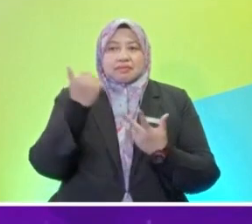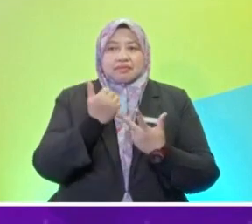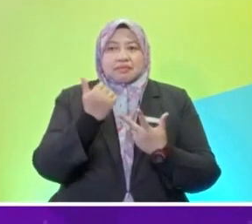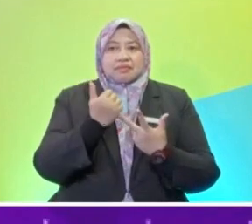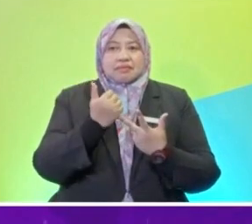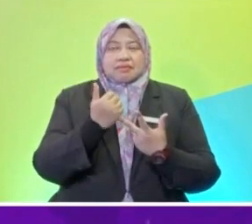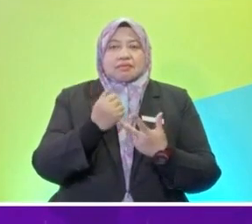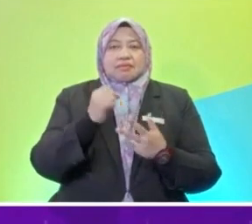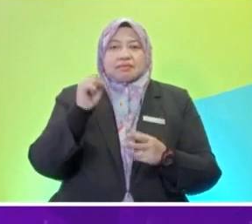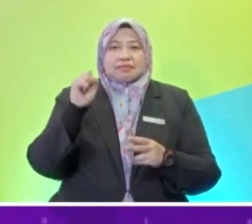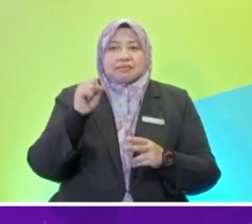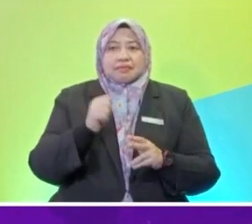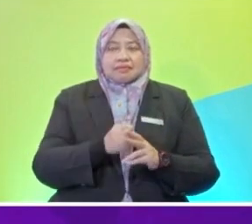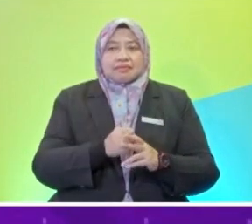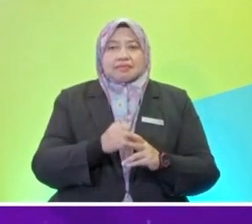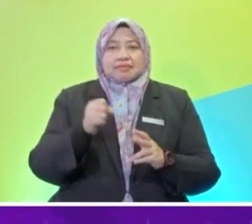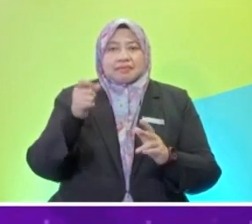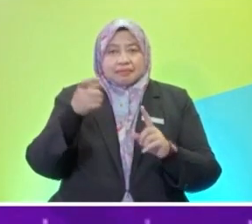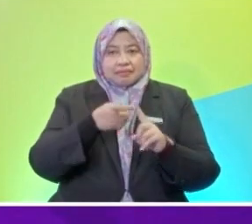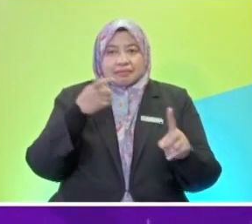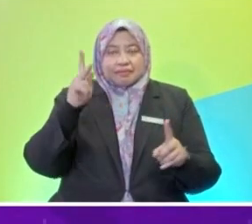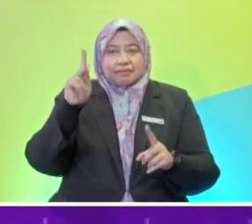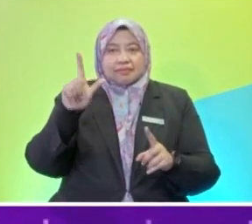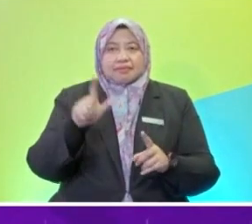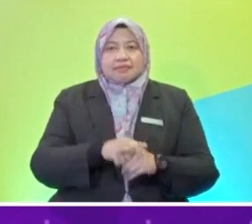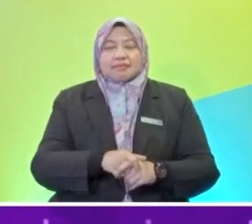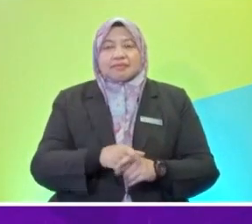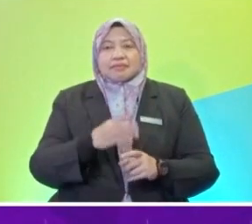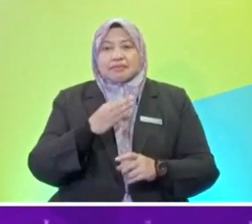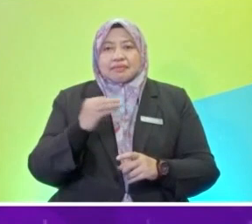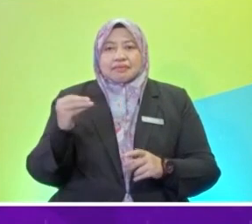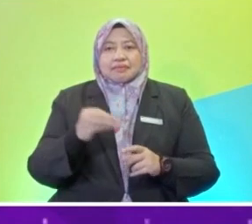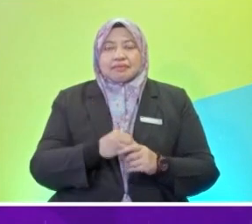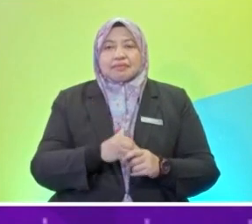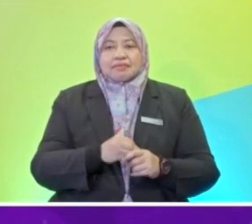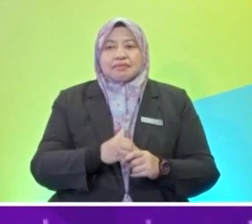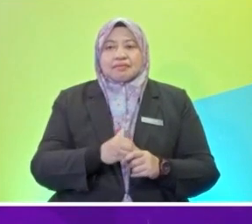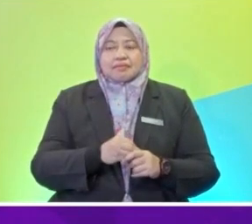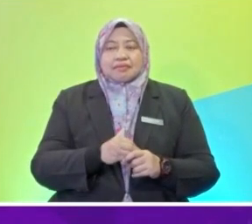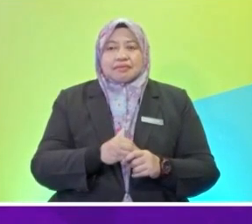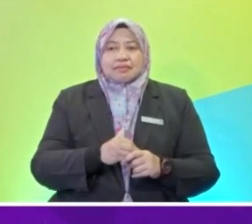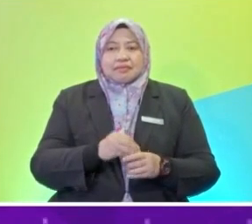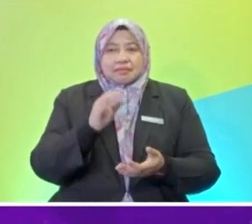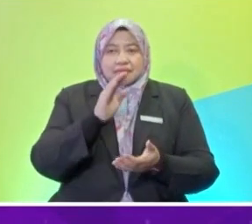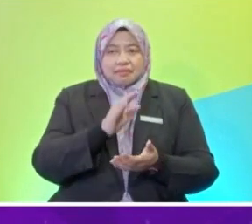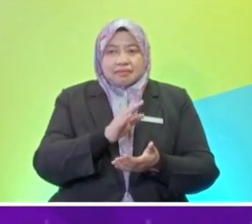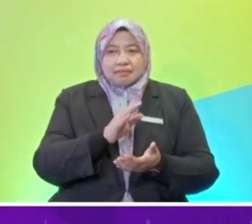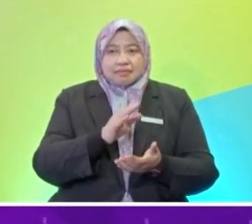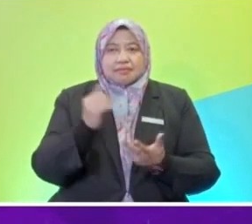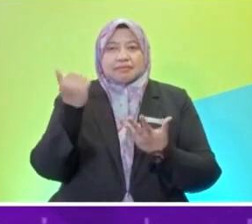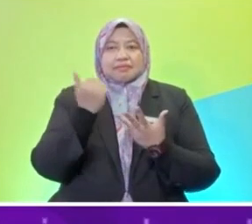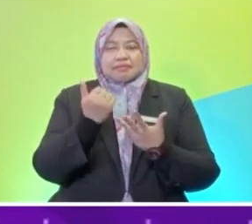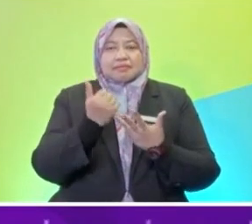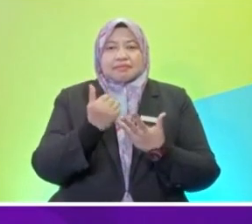Arya dari escaciation 1 Bandara Hai dan no Imran dari escapes 1 Banda